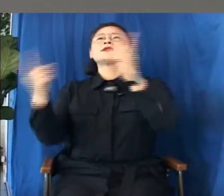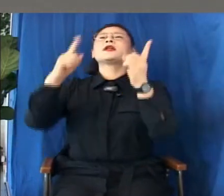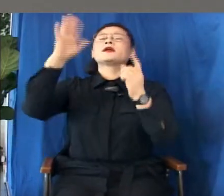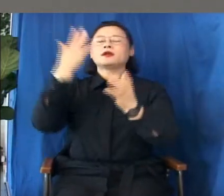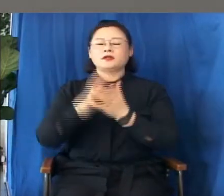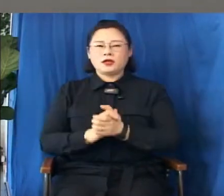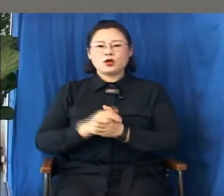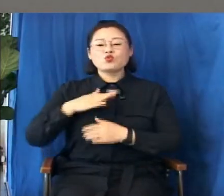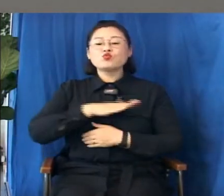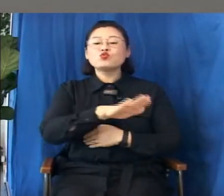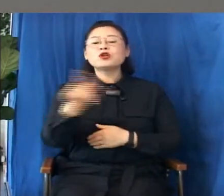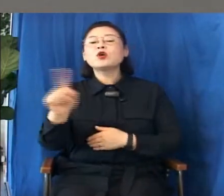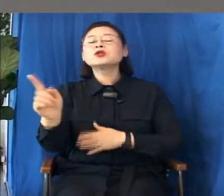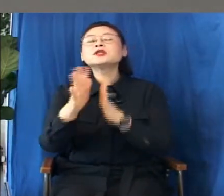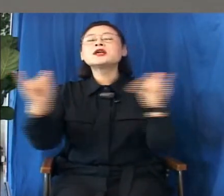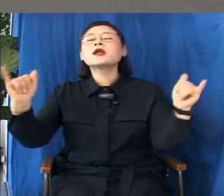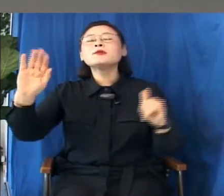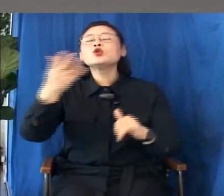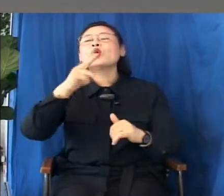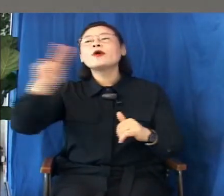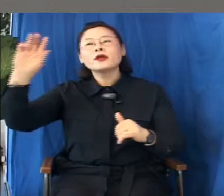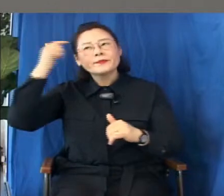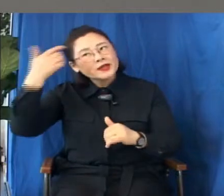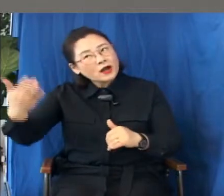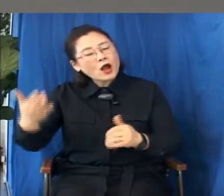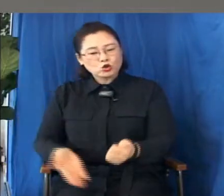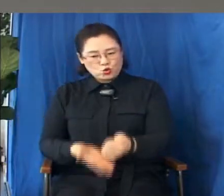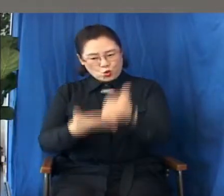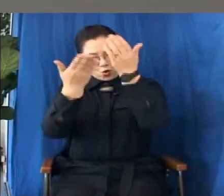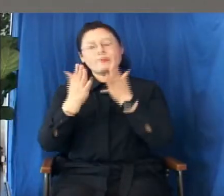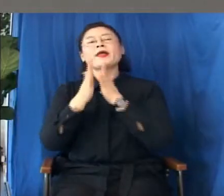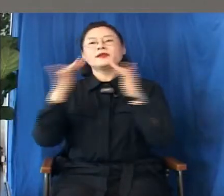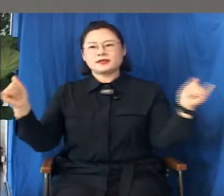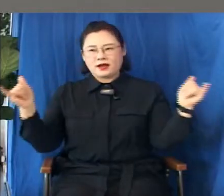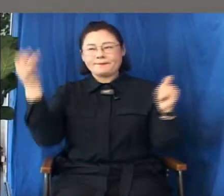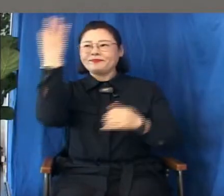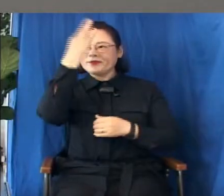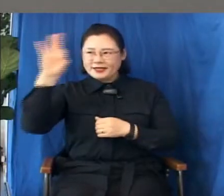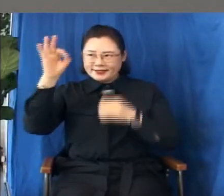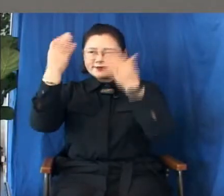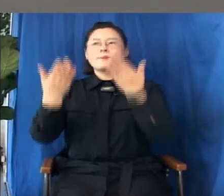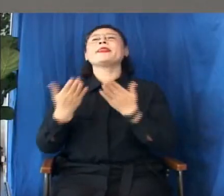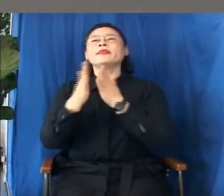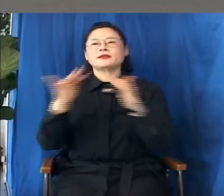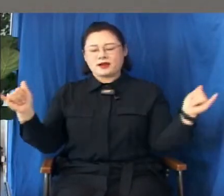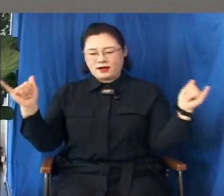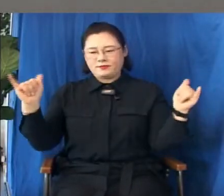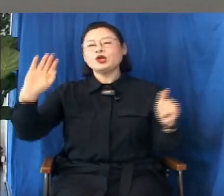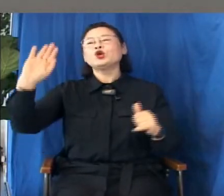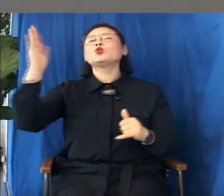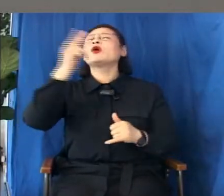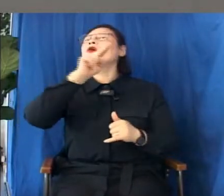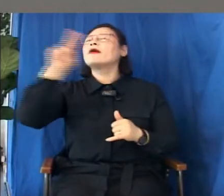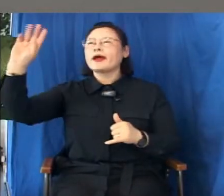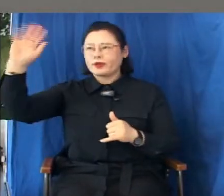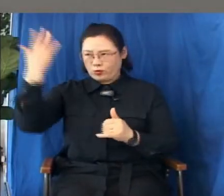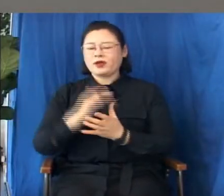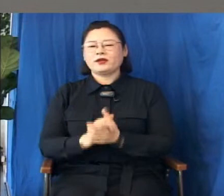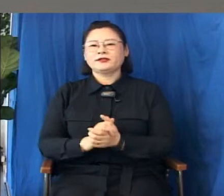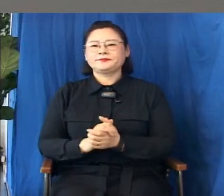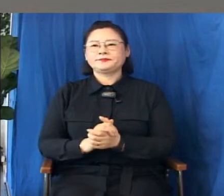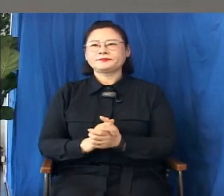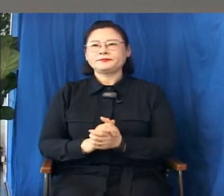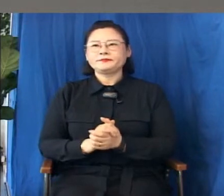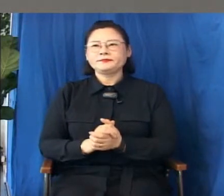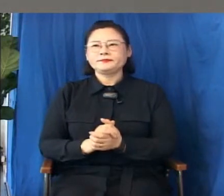우리는 어떤 존재가 되어야 됩니까? 존경받는 사람 되어야 돼요. 인정받는 사람 되어야 돼요. 존경까지는 못 가도 인정받는